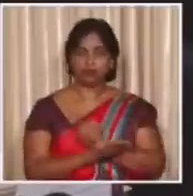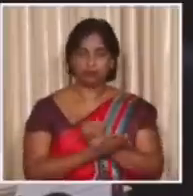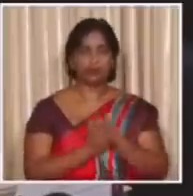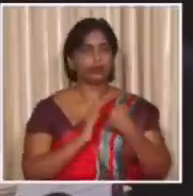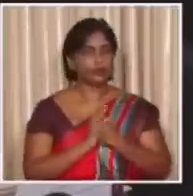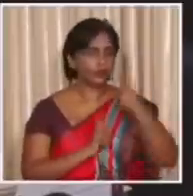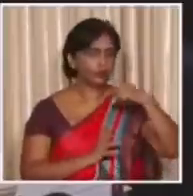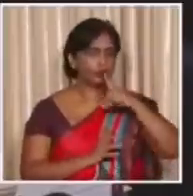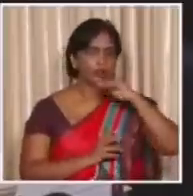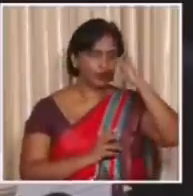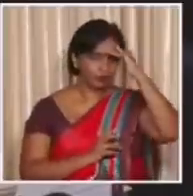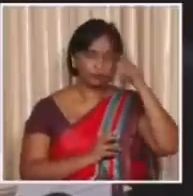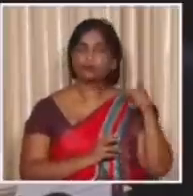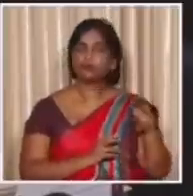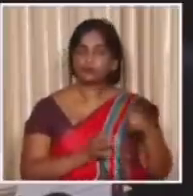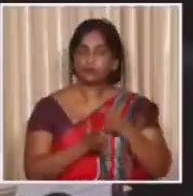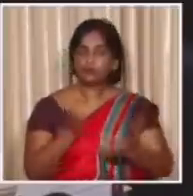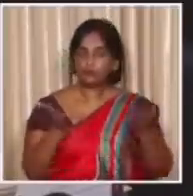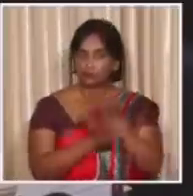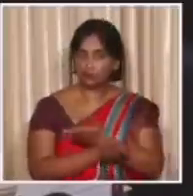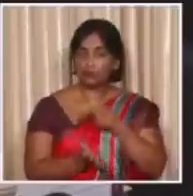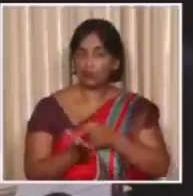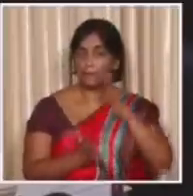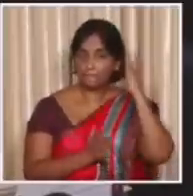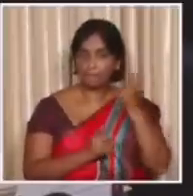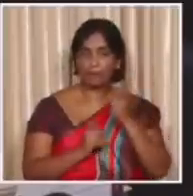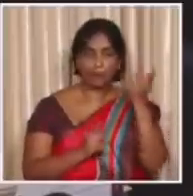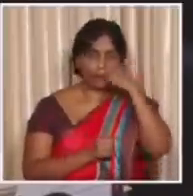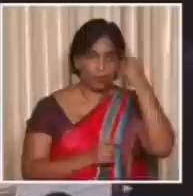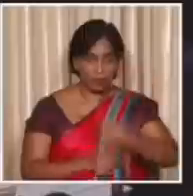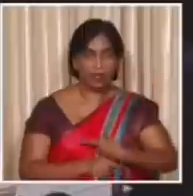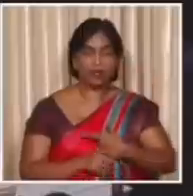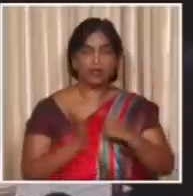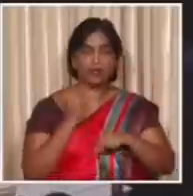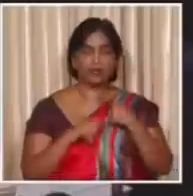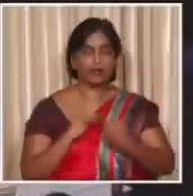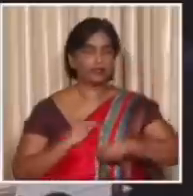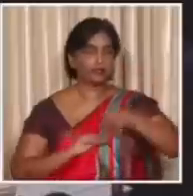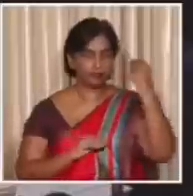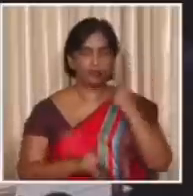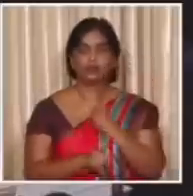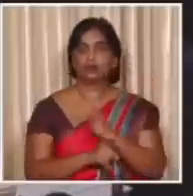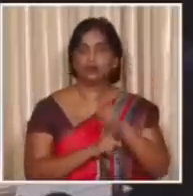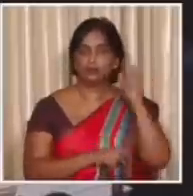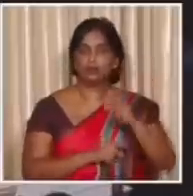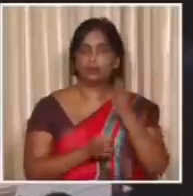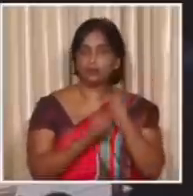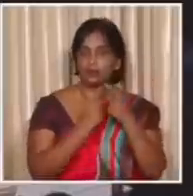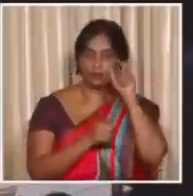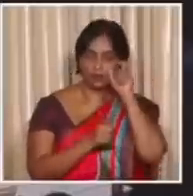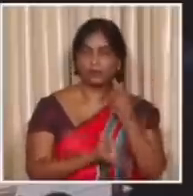නියෝජ්‍ය කතානායකතුමනි මේ ගිවිසුමේ ප්‍රතිඵලයක් හැටියට PAE tax වැඩි කරනවා. ඒ අනුව විශ්වවිද්‍යාල ආචාර්යවරුන් කරපු සමීක්ෂණයක්